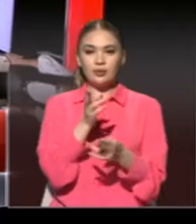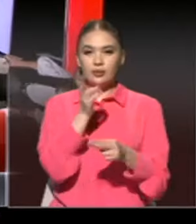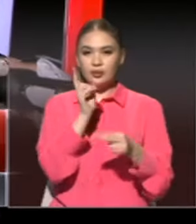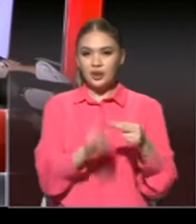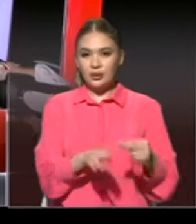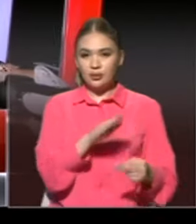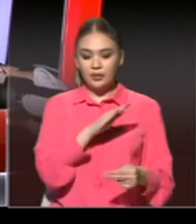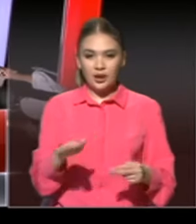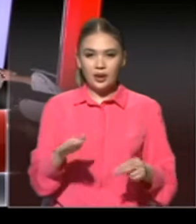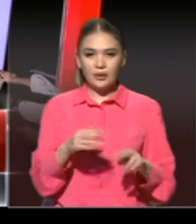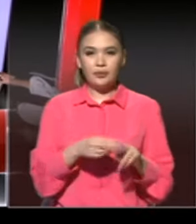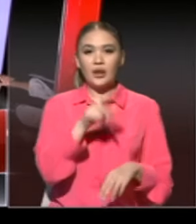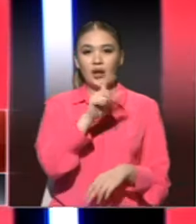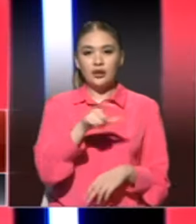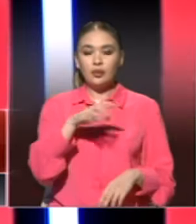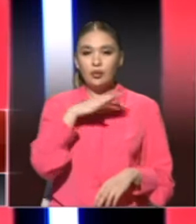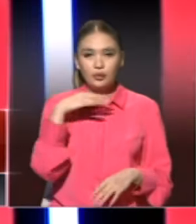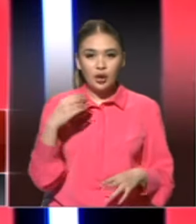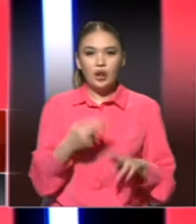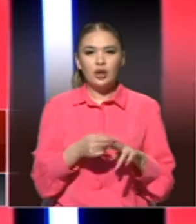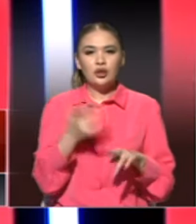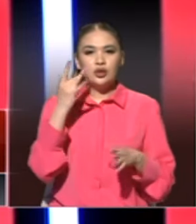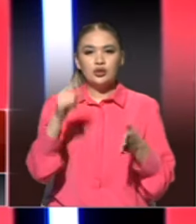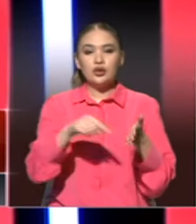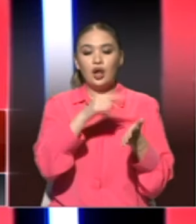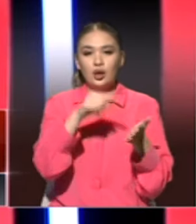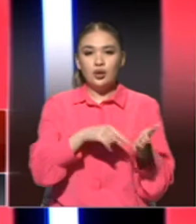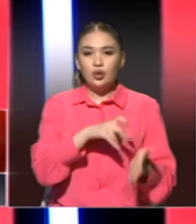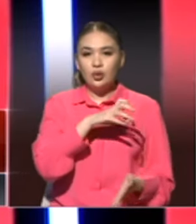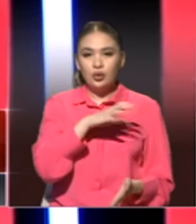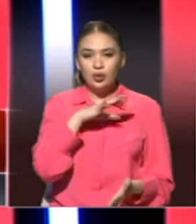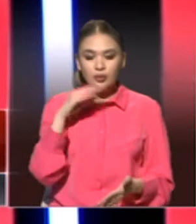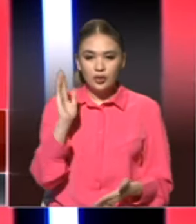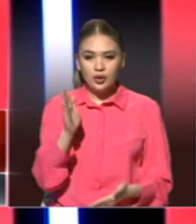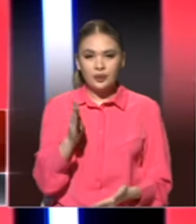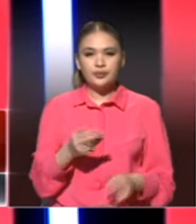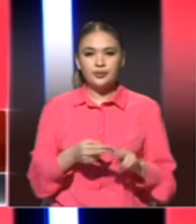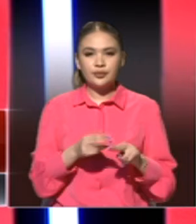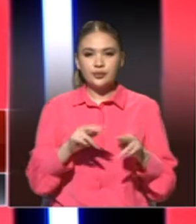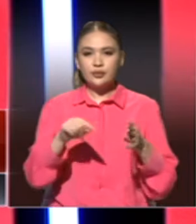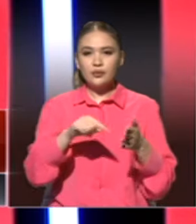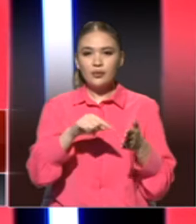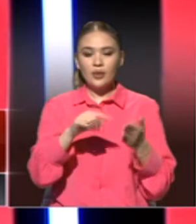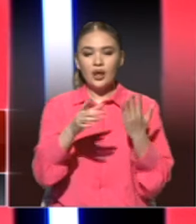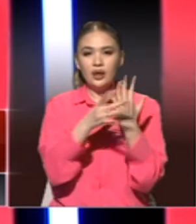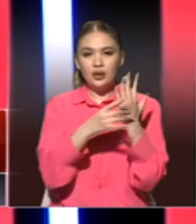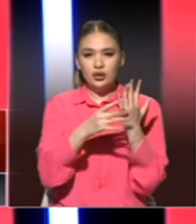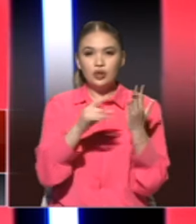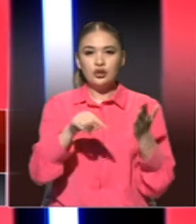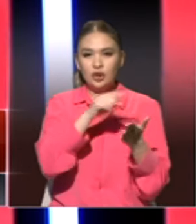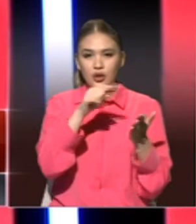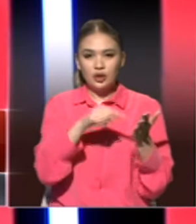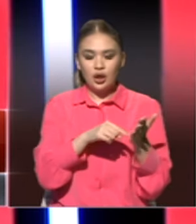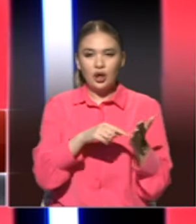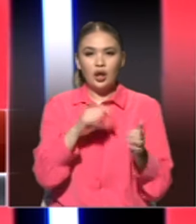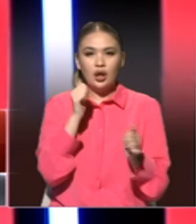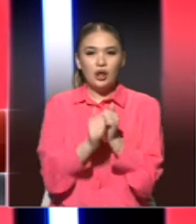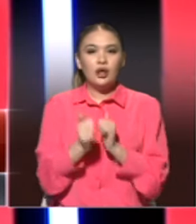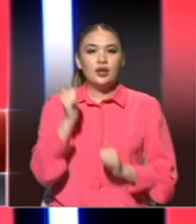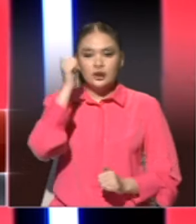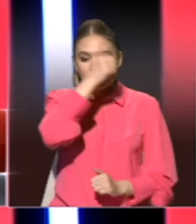жерде пікір көп болады, сұрақ көп болады. Кейбір адамдар айтады, ұбытының сұрақтары жылдан жылға ауырлап барады,